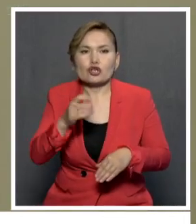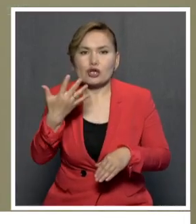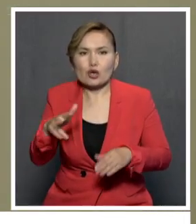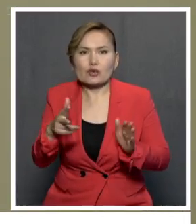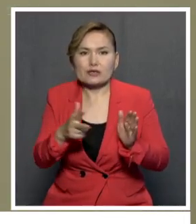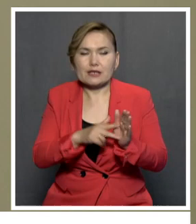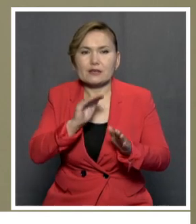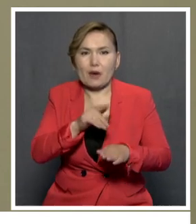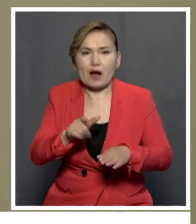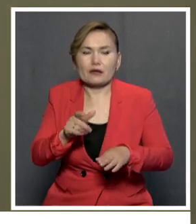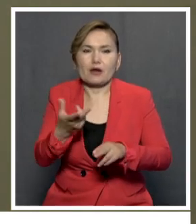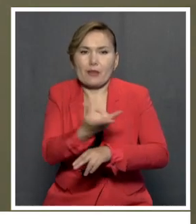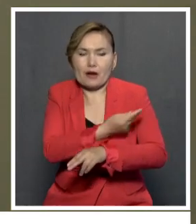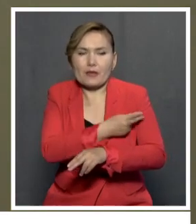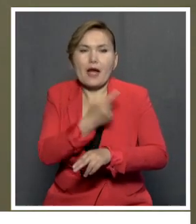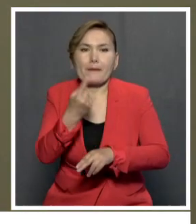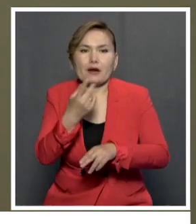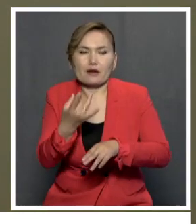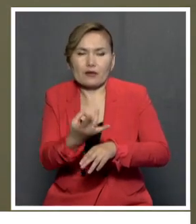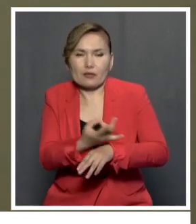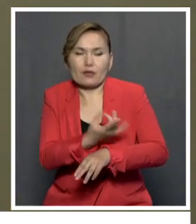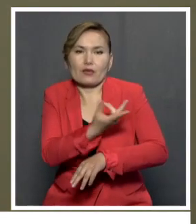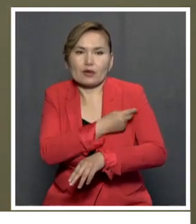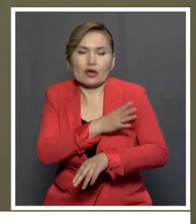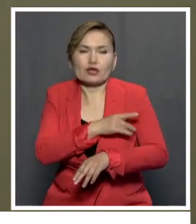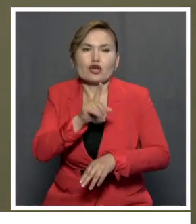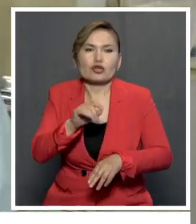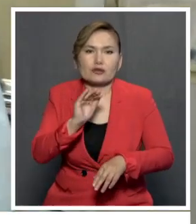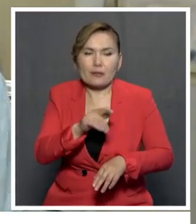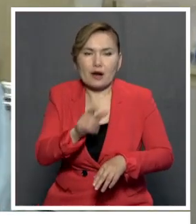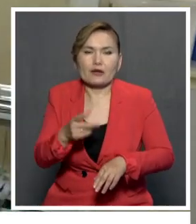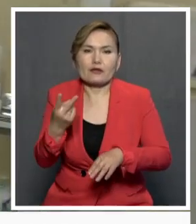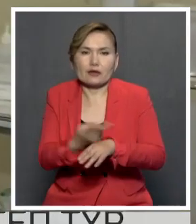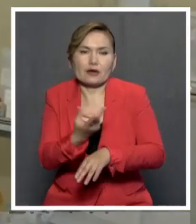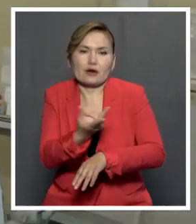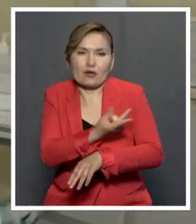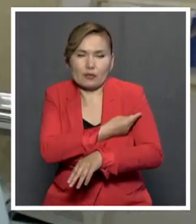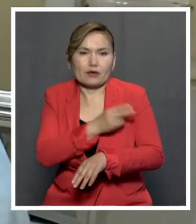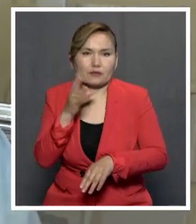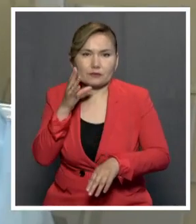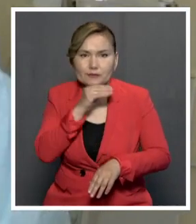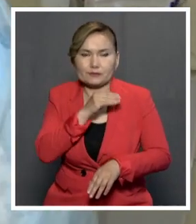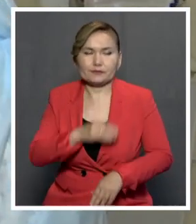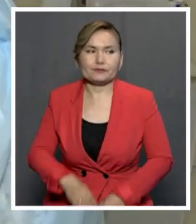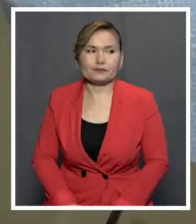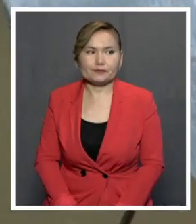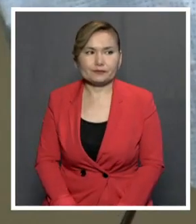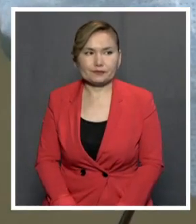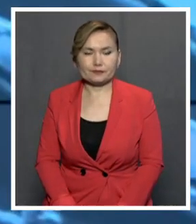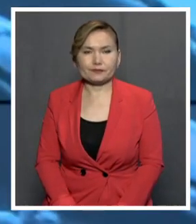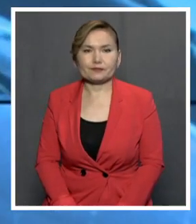158 мыңнан астам адам вакцинаның бірінші компонентін, ал 100 мың адам екі компонентінде салдырған.